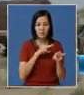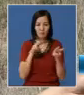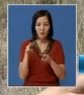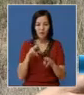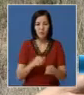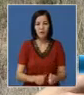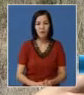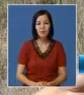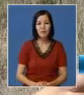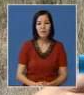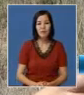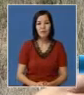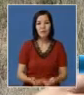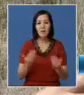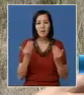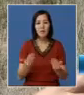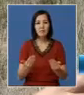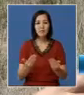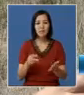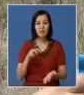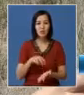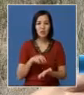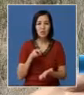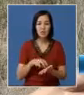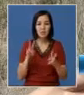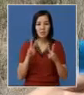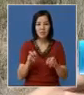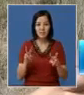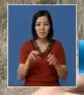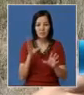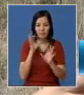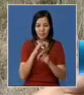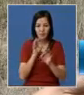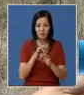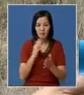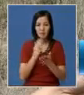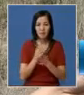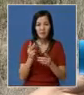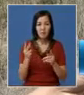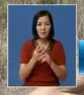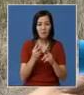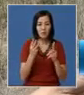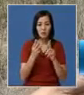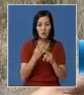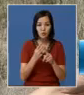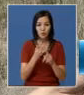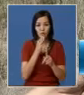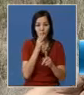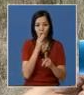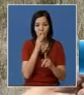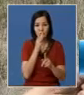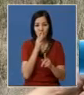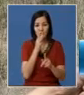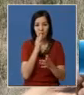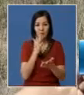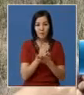алынған. Сол мамандар қазір шегірткені зерттеп тауып алып тұр. Шегіртке екінші, үшінші отырыста келіп